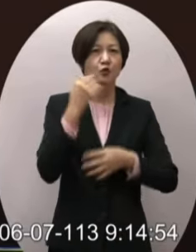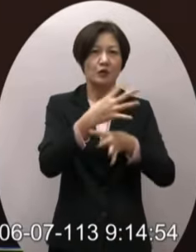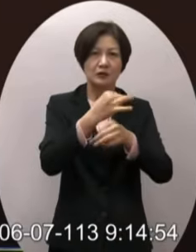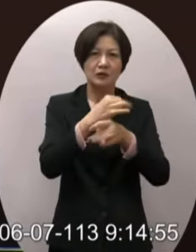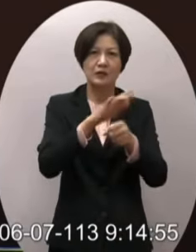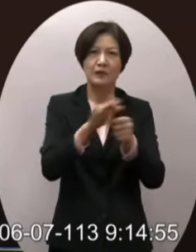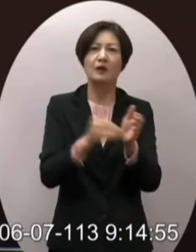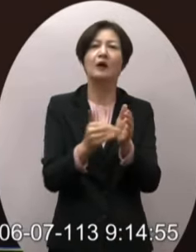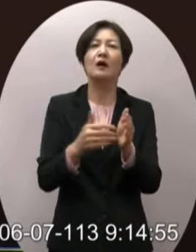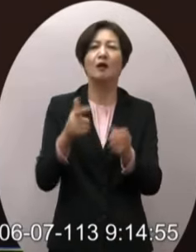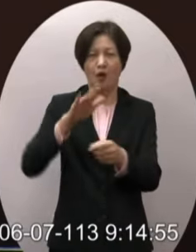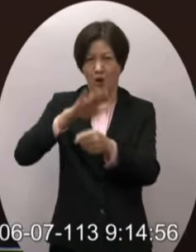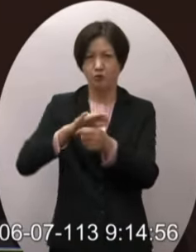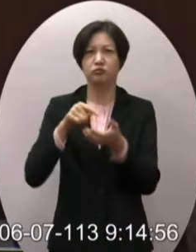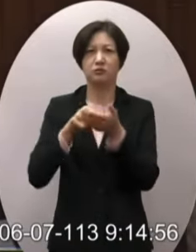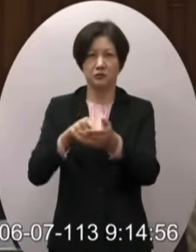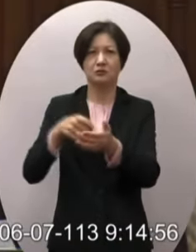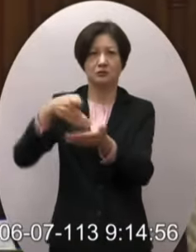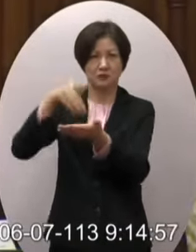件，谢谢。